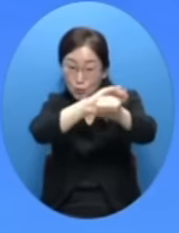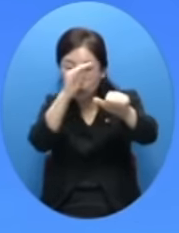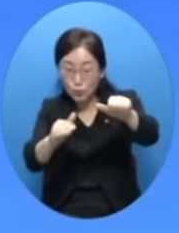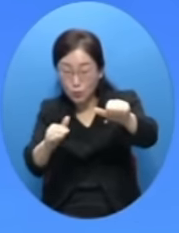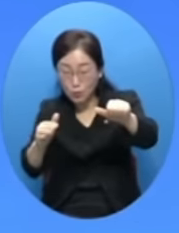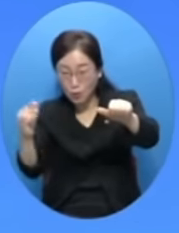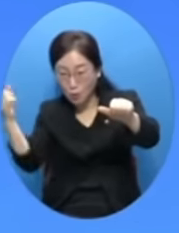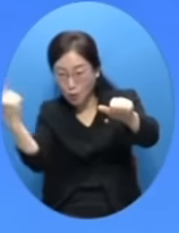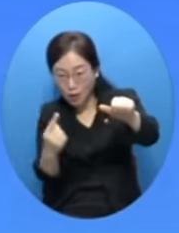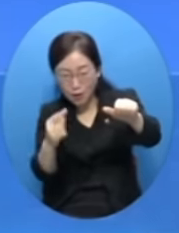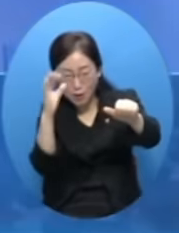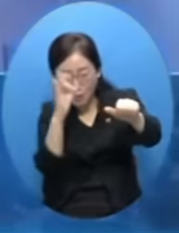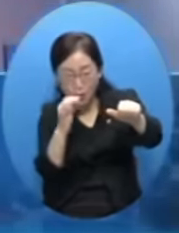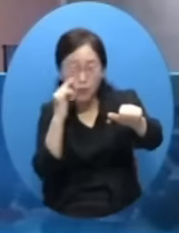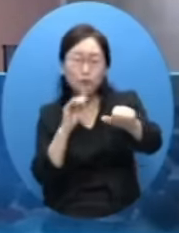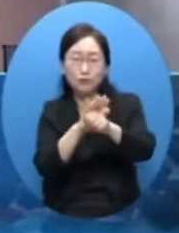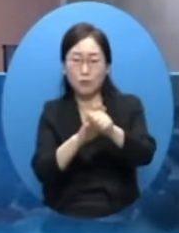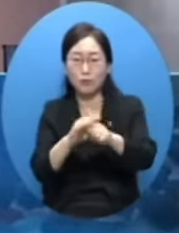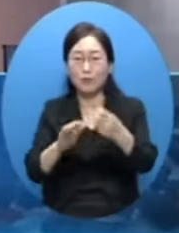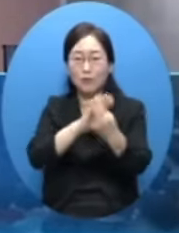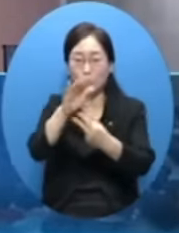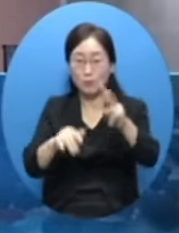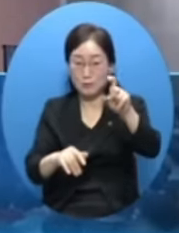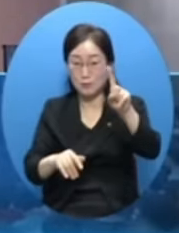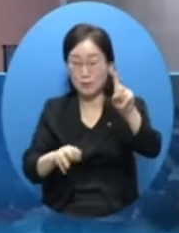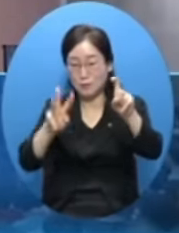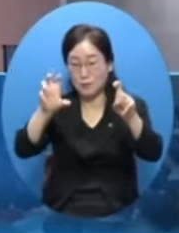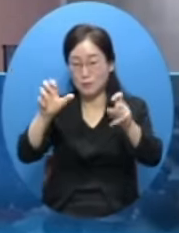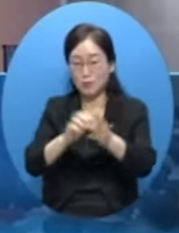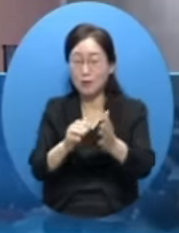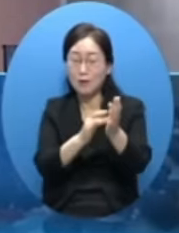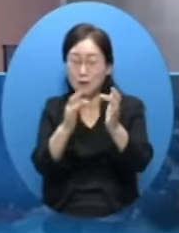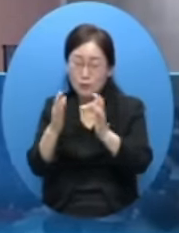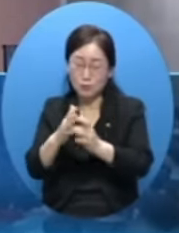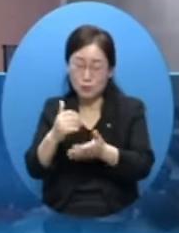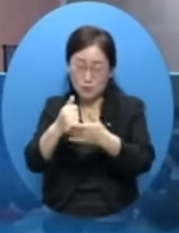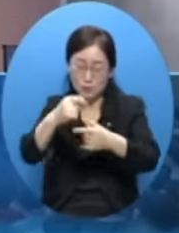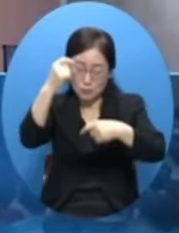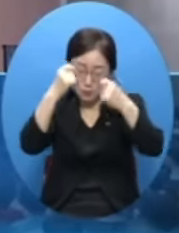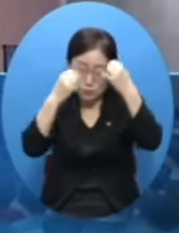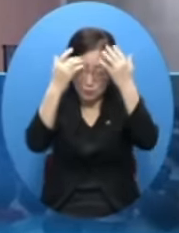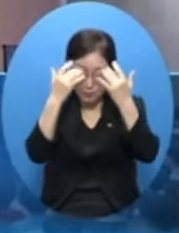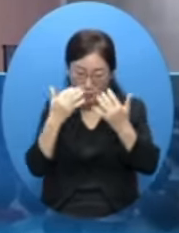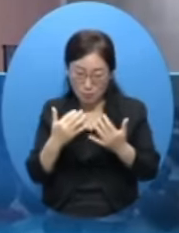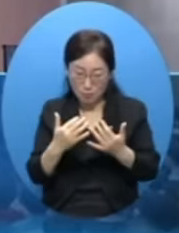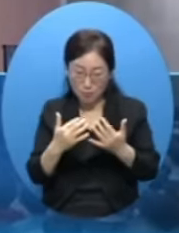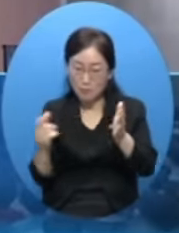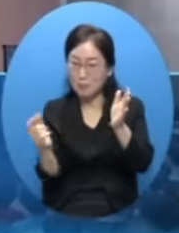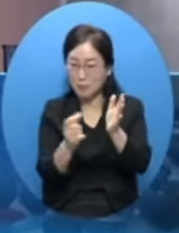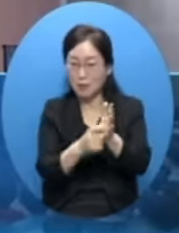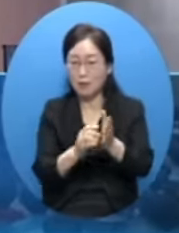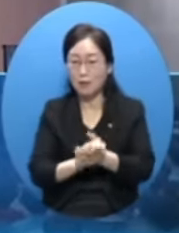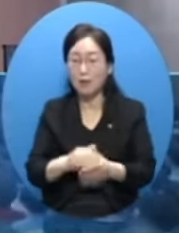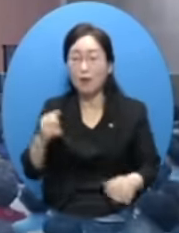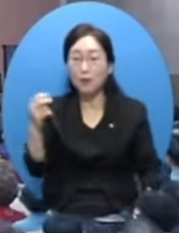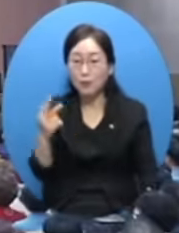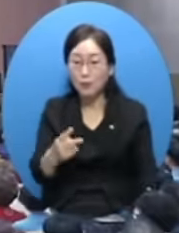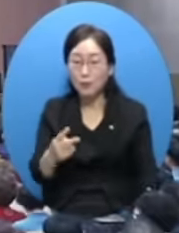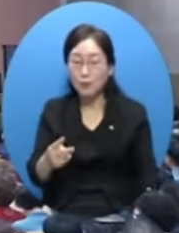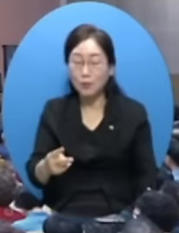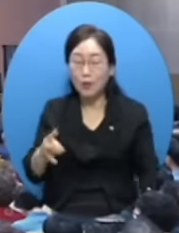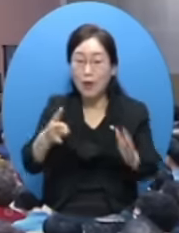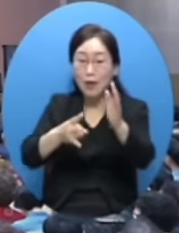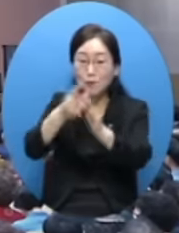흘리십니다. 요한복음 11장 15절에 보니까 예수께서 눈물을 흘리시더라 말씀합니다. 또한